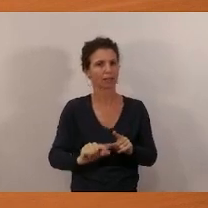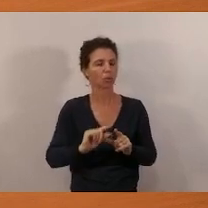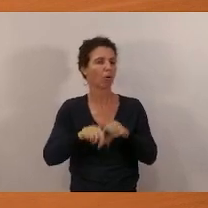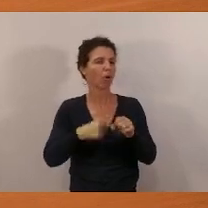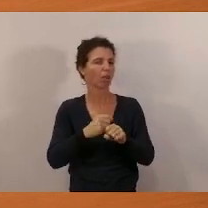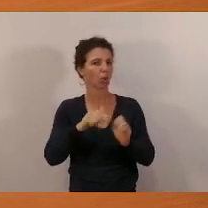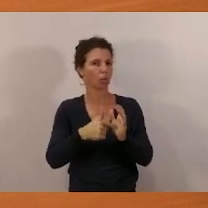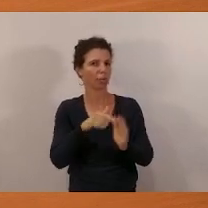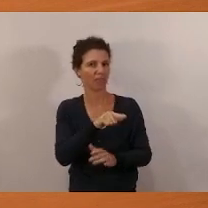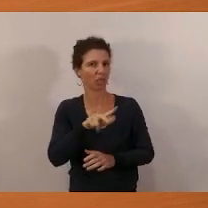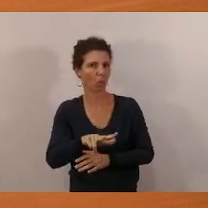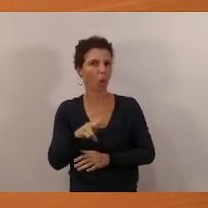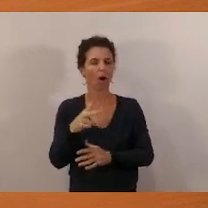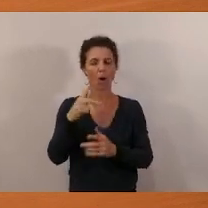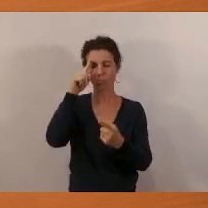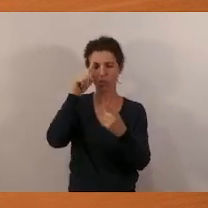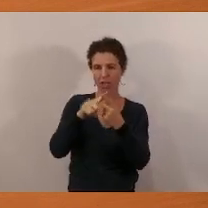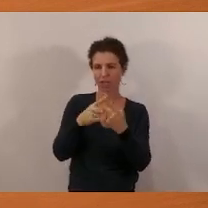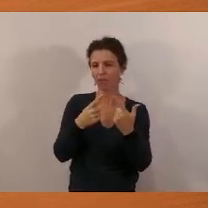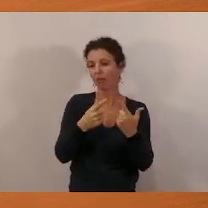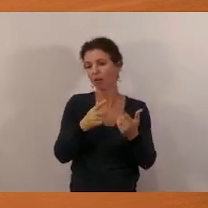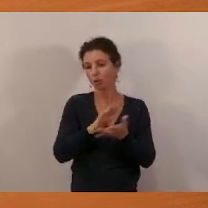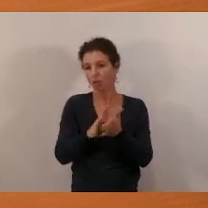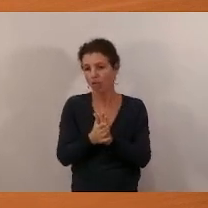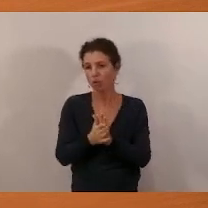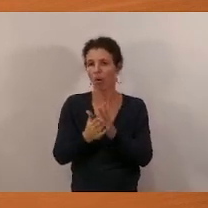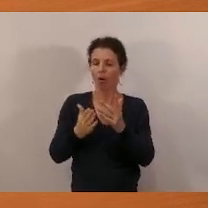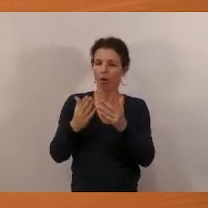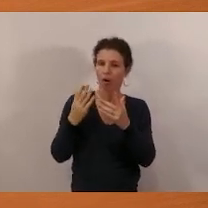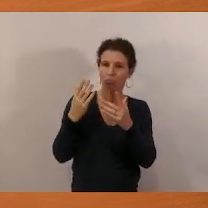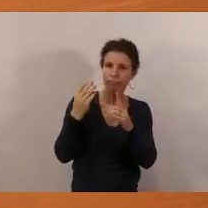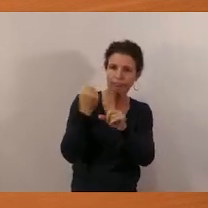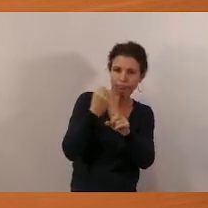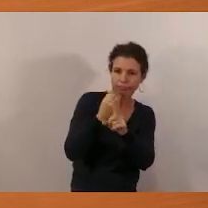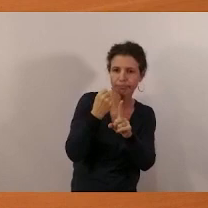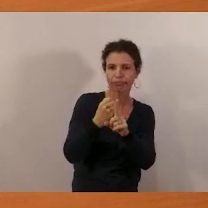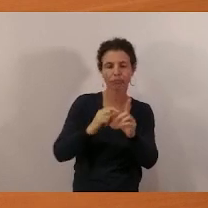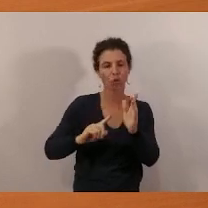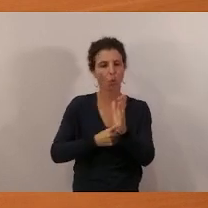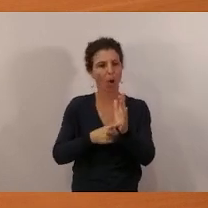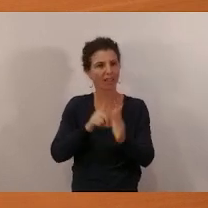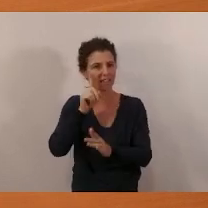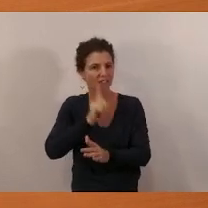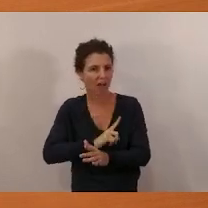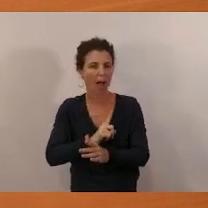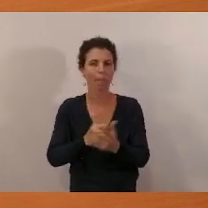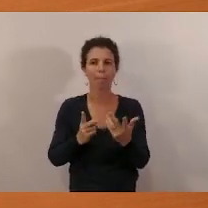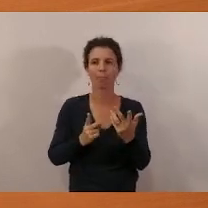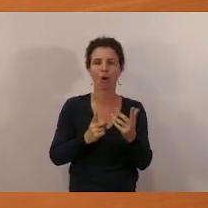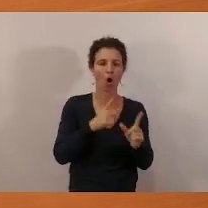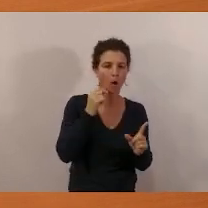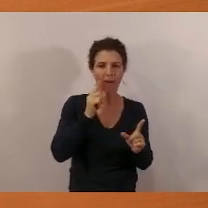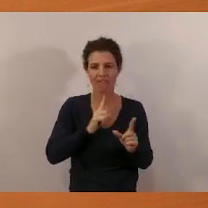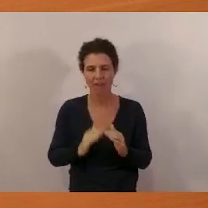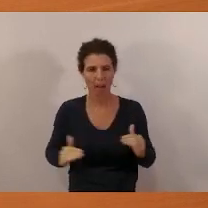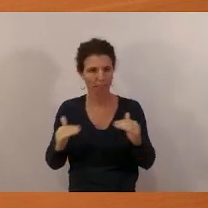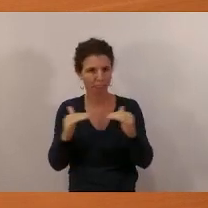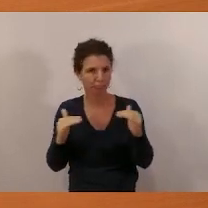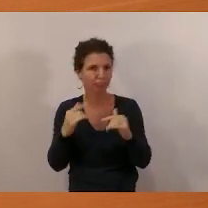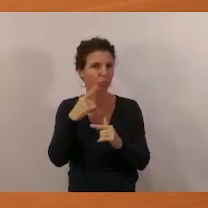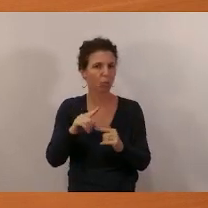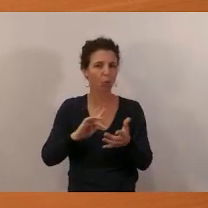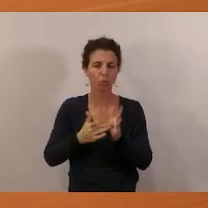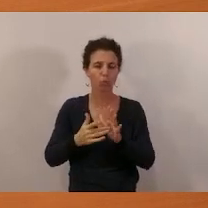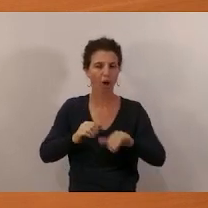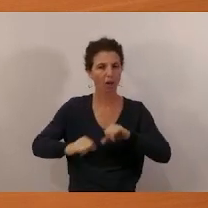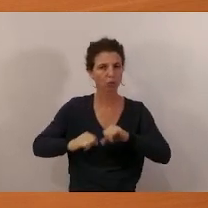associations agissant en faveur des droits des femmes dans les domaines suivants: la défense des droits des femmes, l'égalité femmes-hommes dans tous les actes de la vie courante